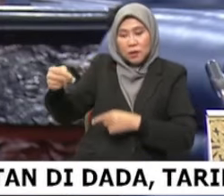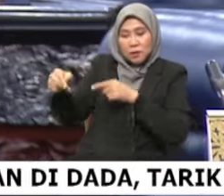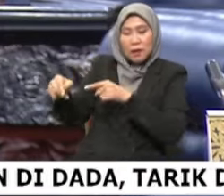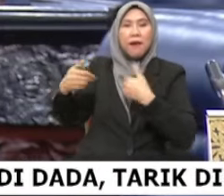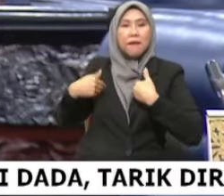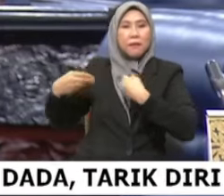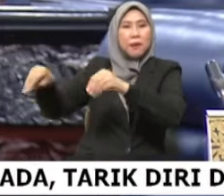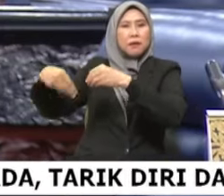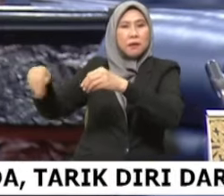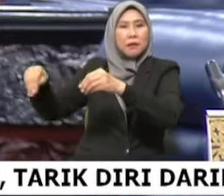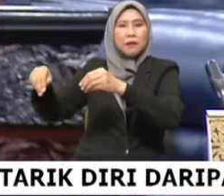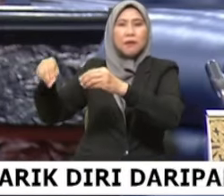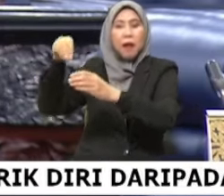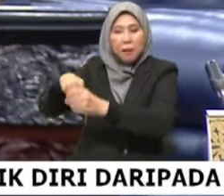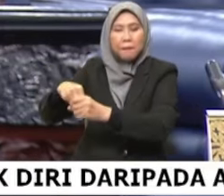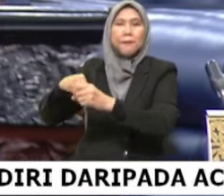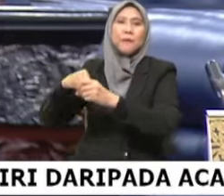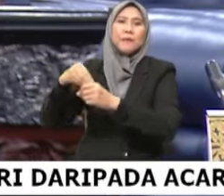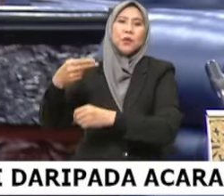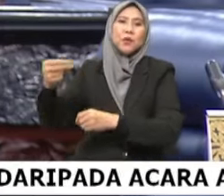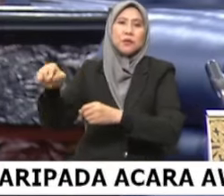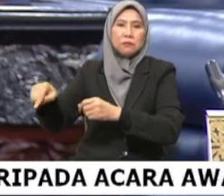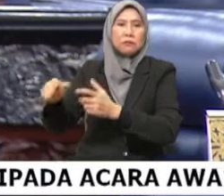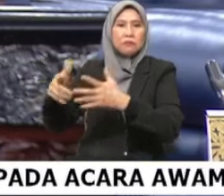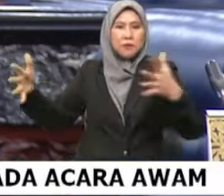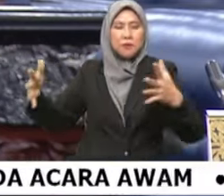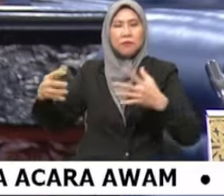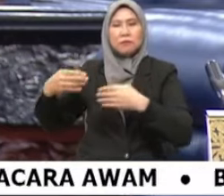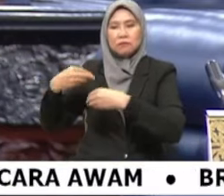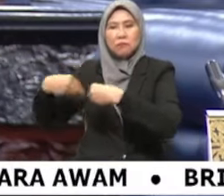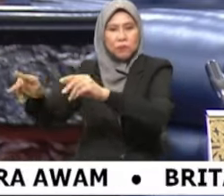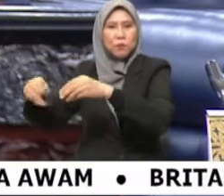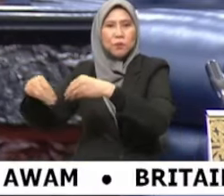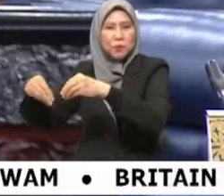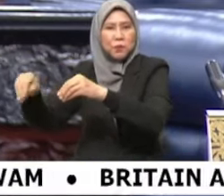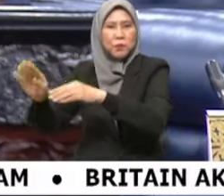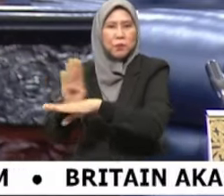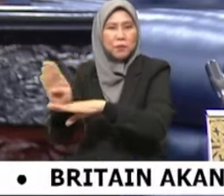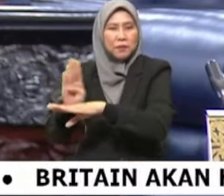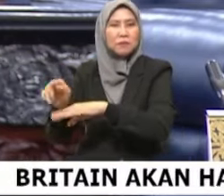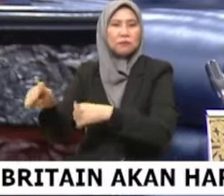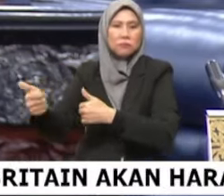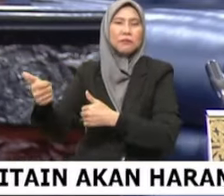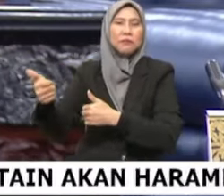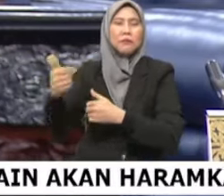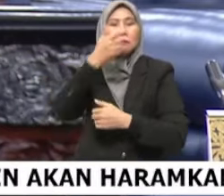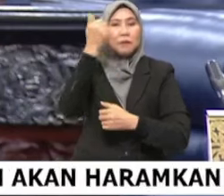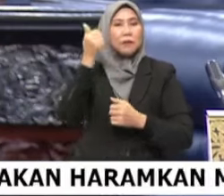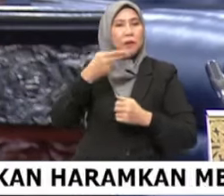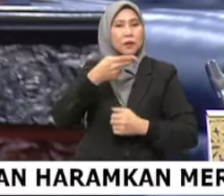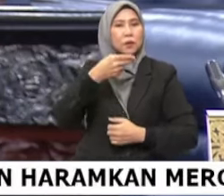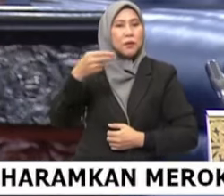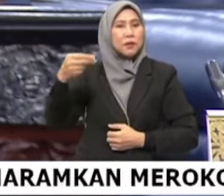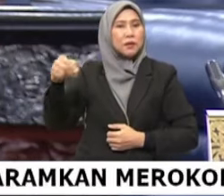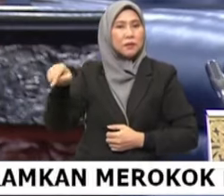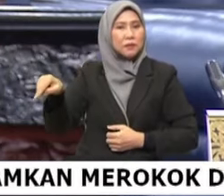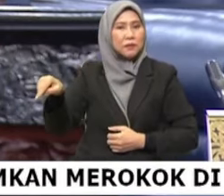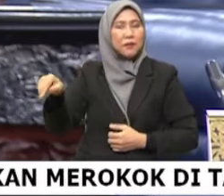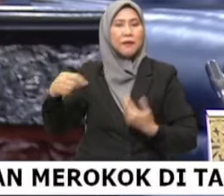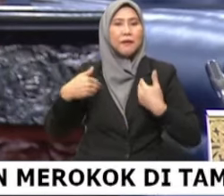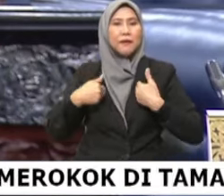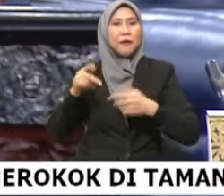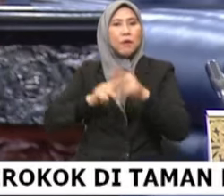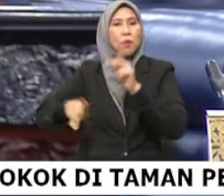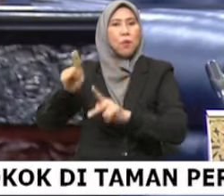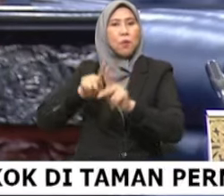domestik yang sangat besar. Pasaran domestik Indonesia sangat besar kerana Indonesia ada apa ni